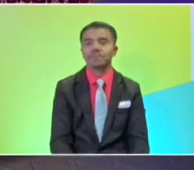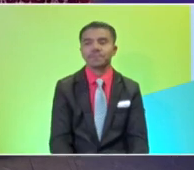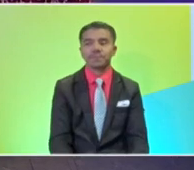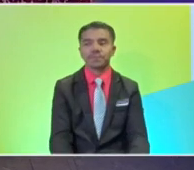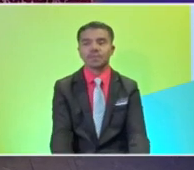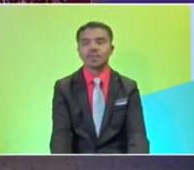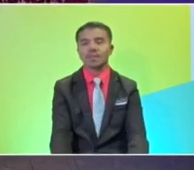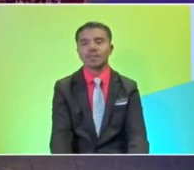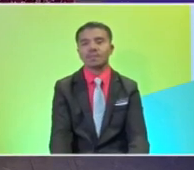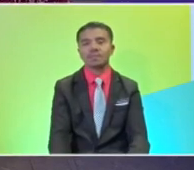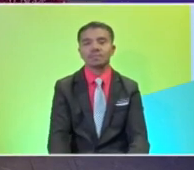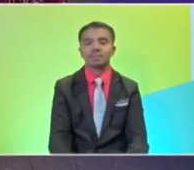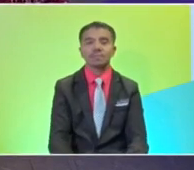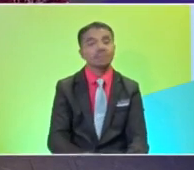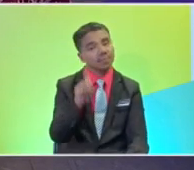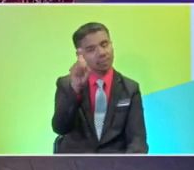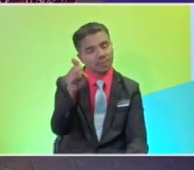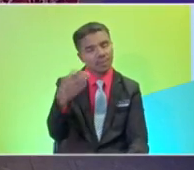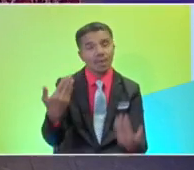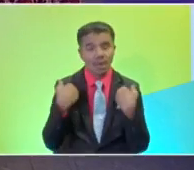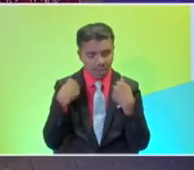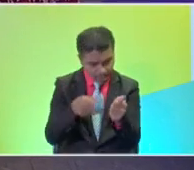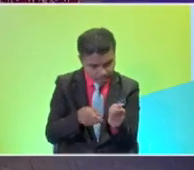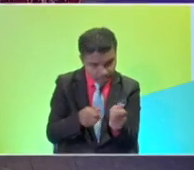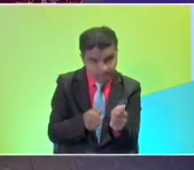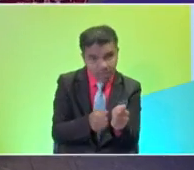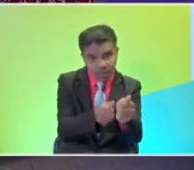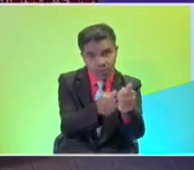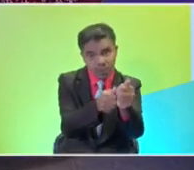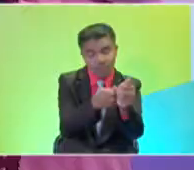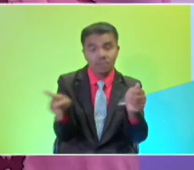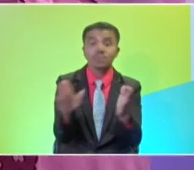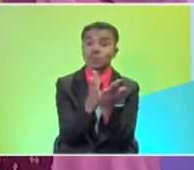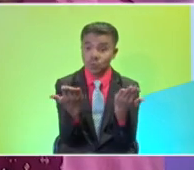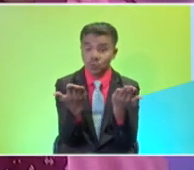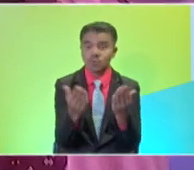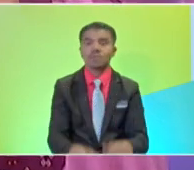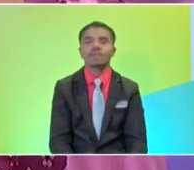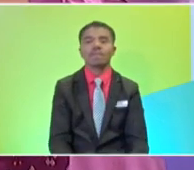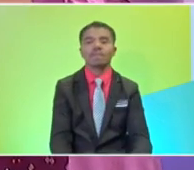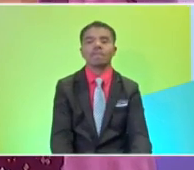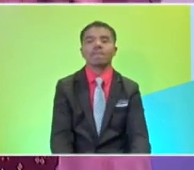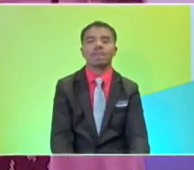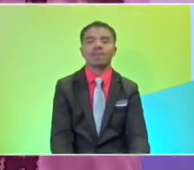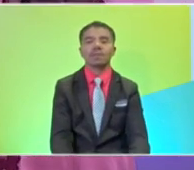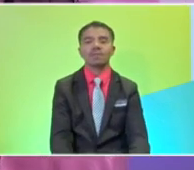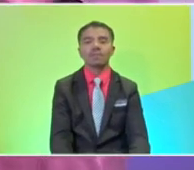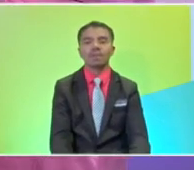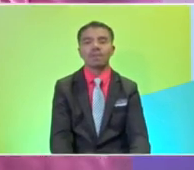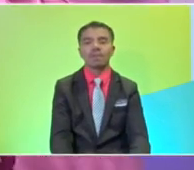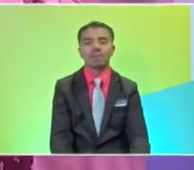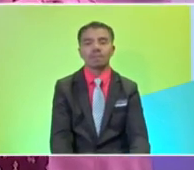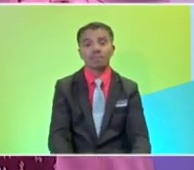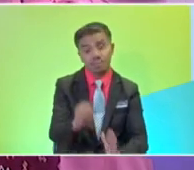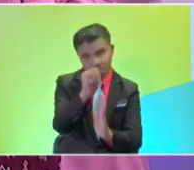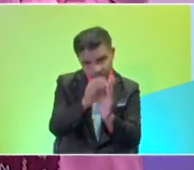pelaksanaan pentaksiran baik darjah bagi semua guru bahasa Arab insya-allah okey next melalui pelaksanaan